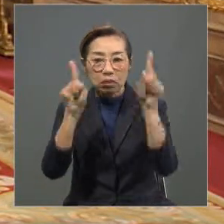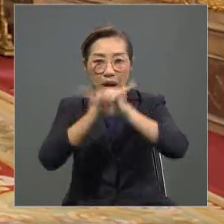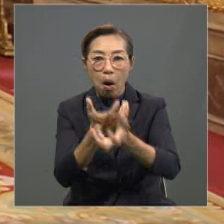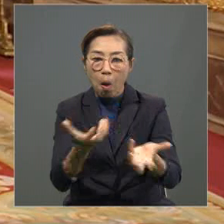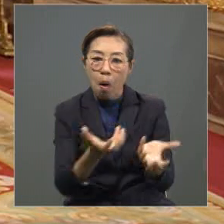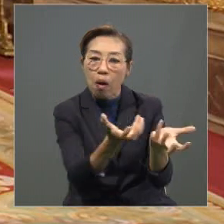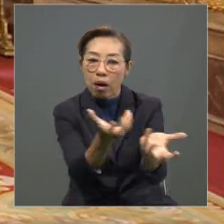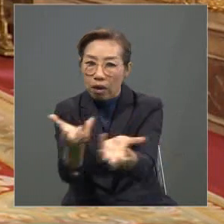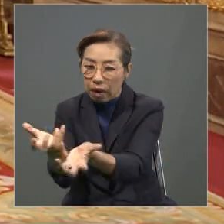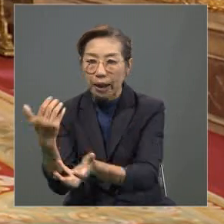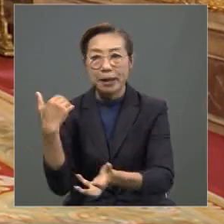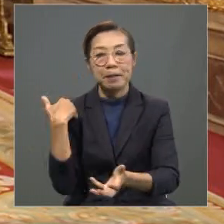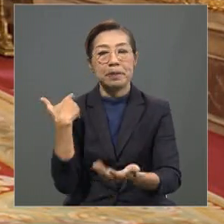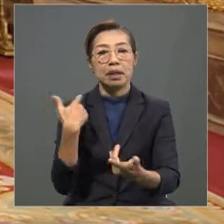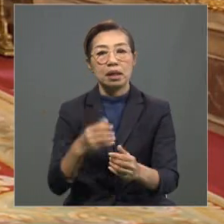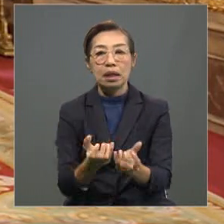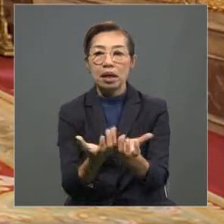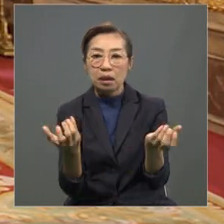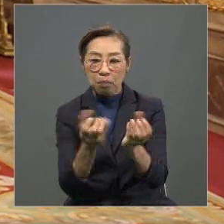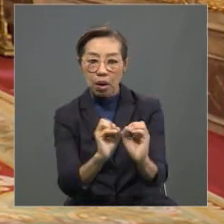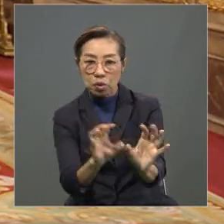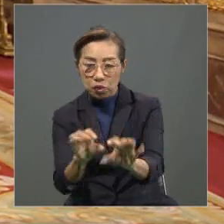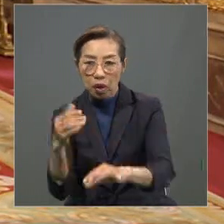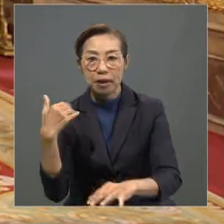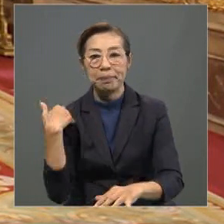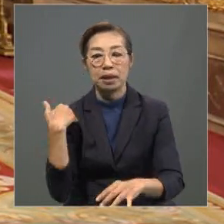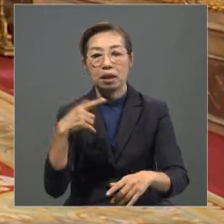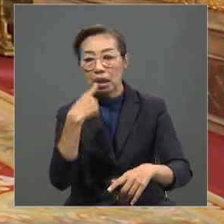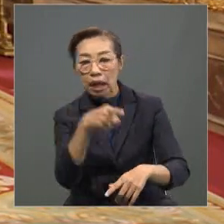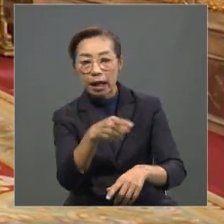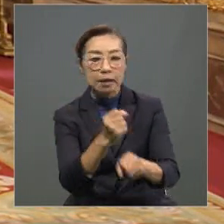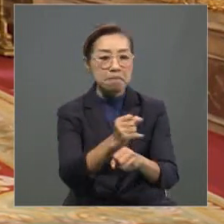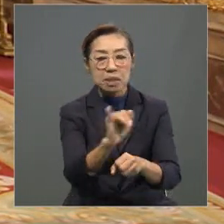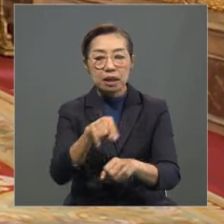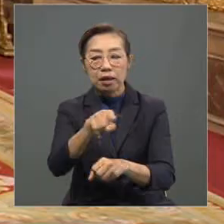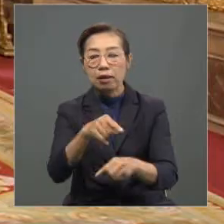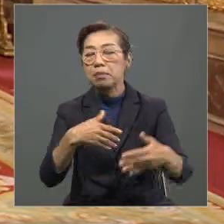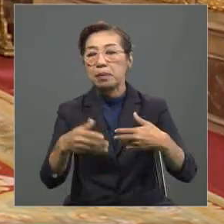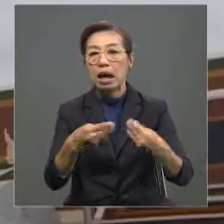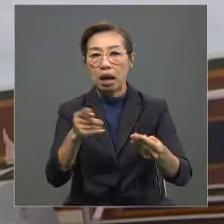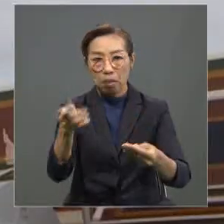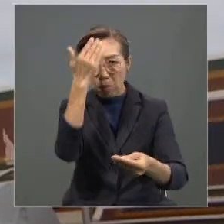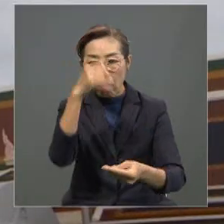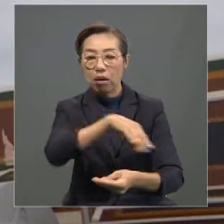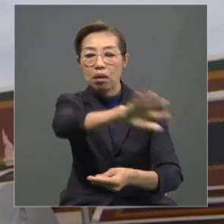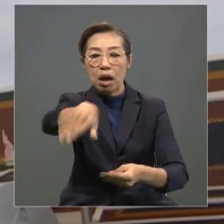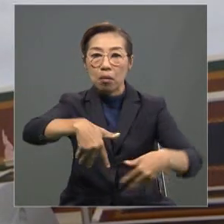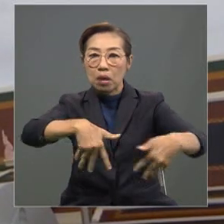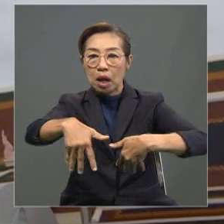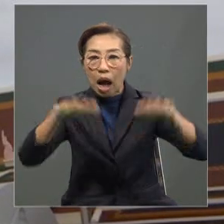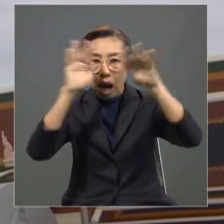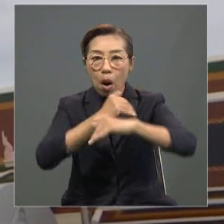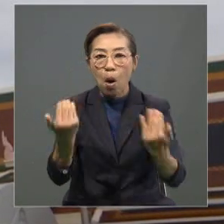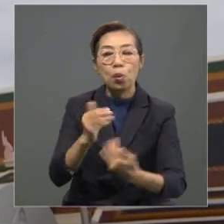ธรรมทานและอภัยทานแก่สรรพชีวิตซึ่งทรงเพ่งพินิจว่าล้วนเป็นลูกของพระองค์โดยไม่เลือกที่รัก